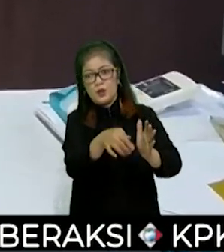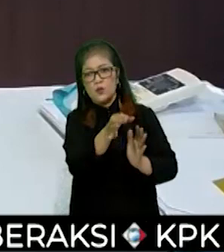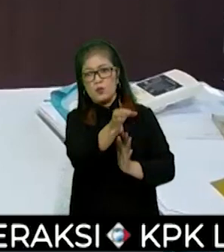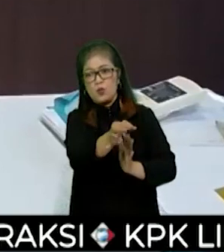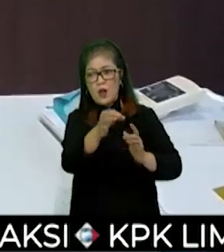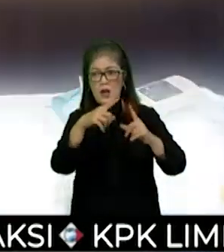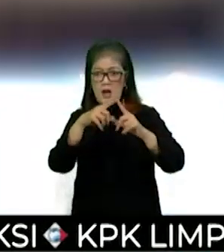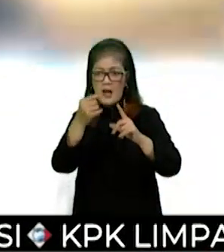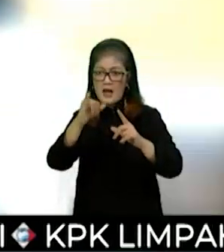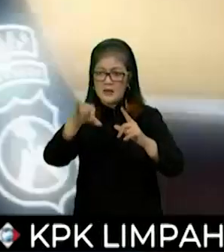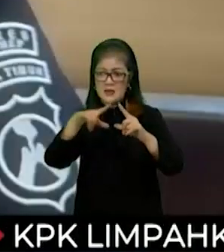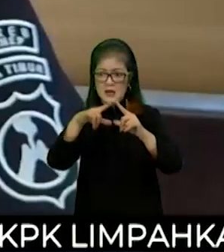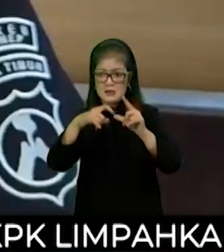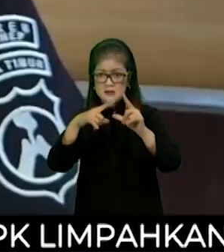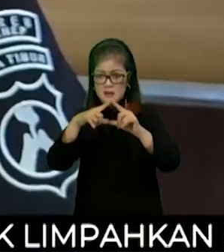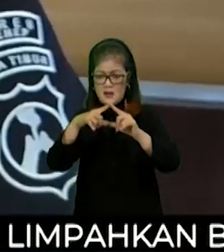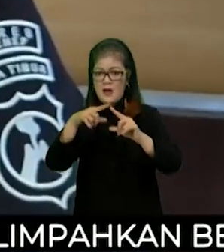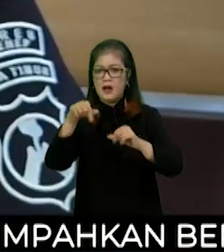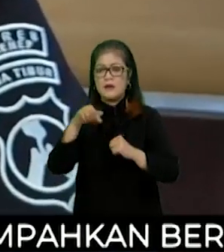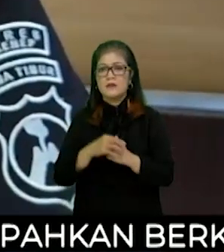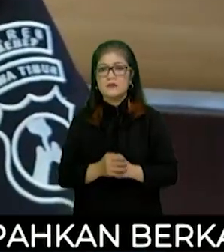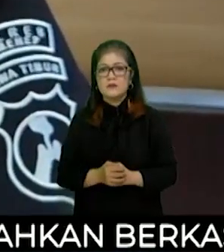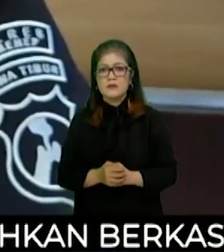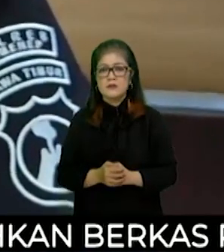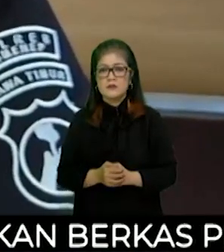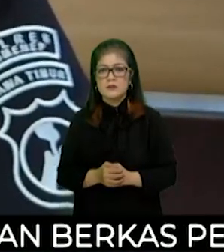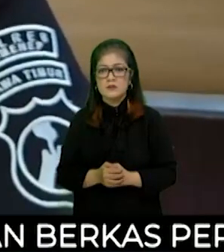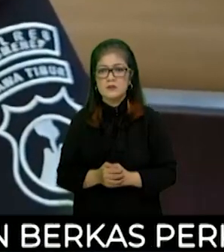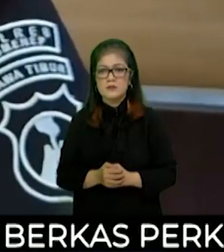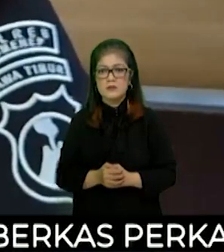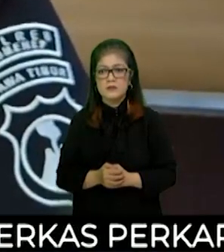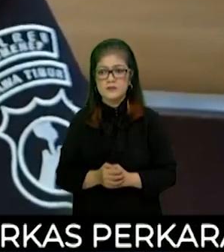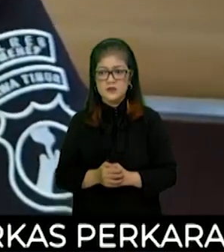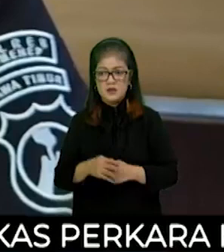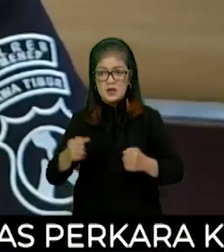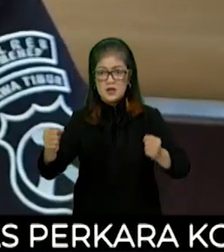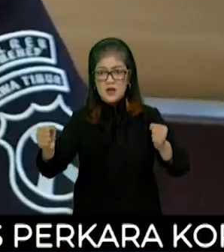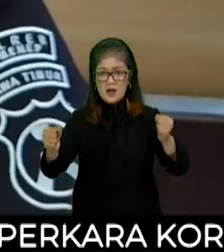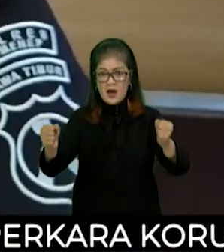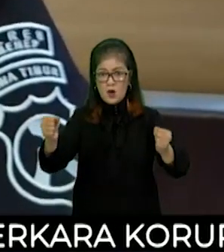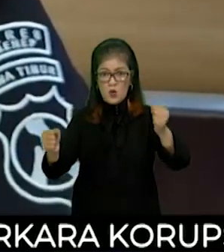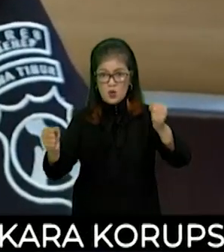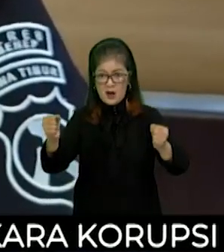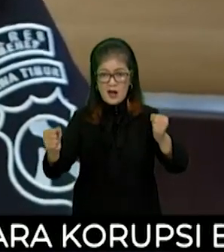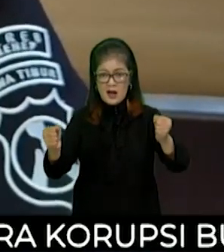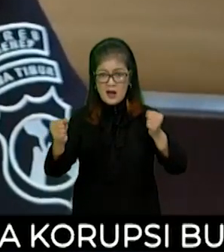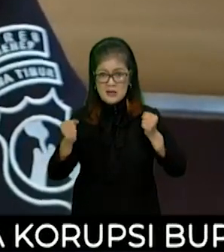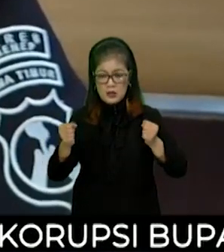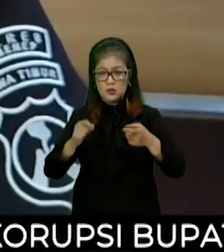Sumenep. Mereka bisa menyelamatkan diri dengan